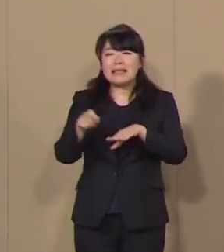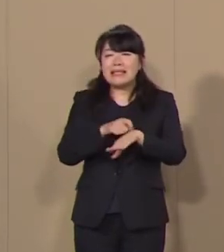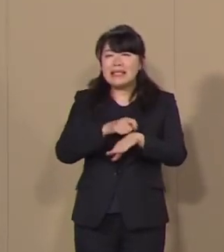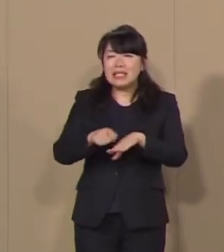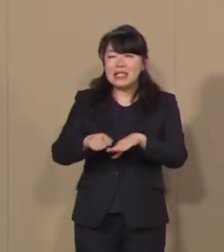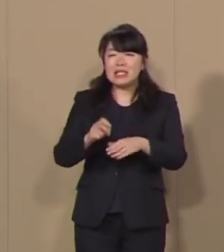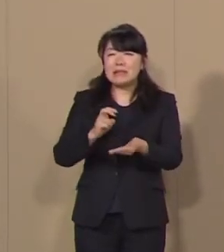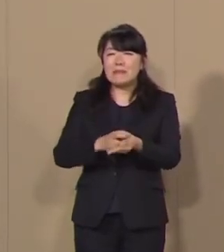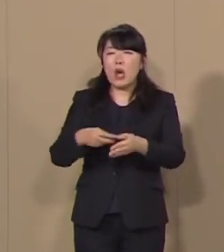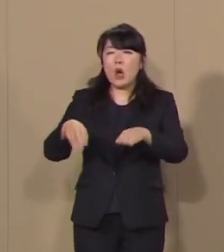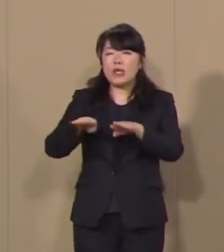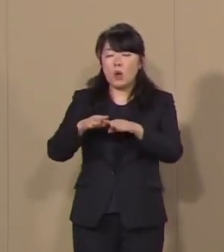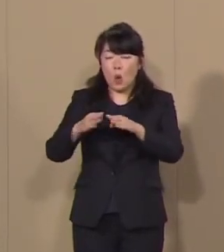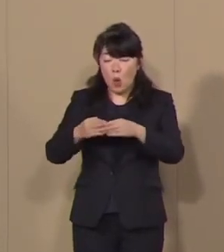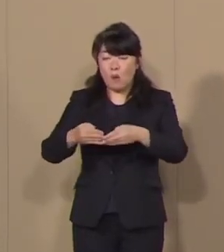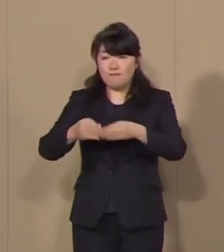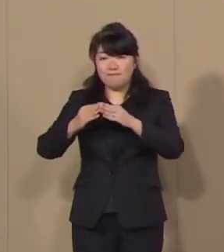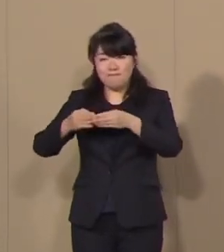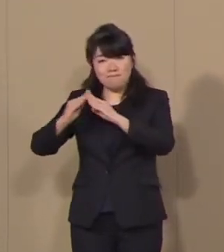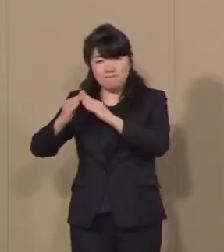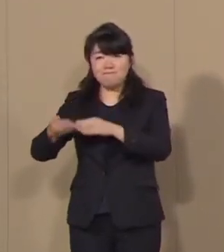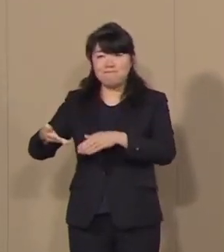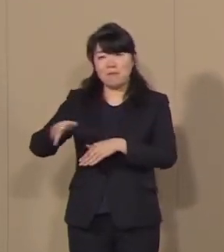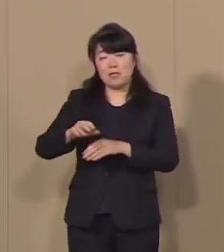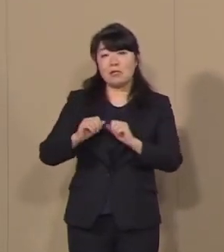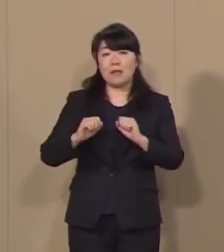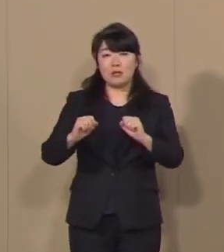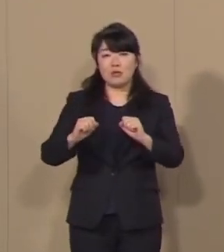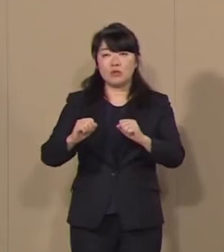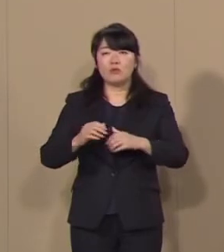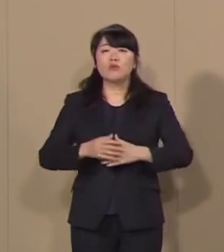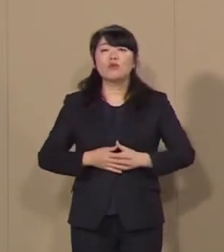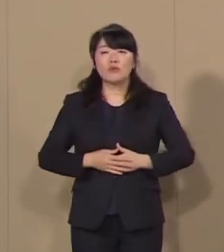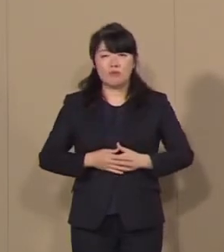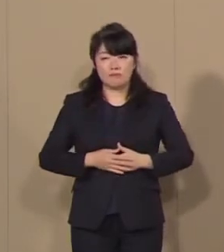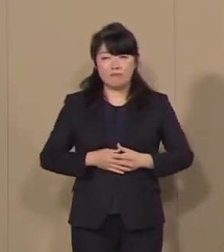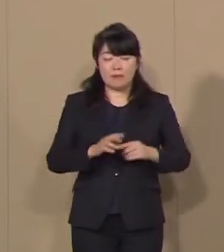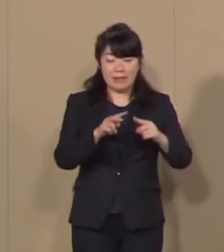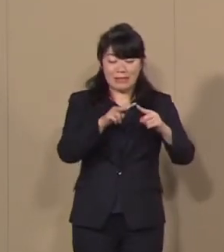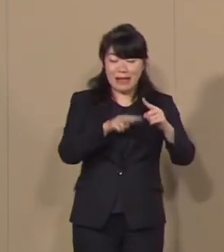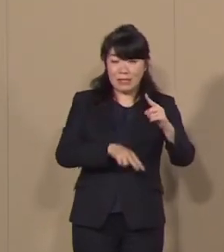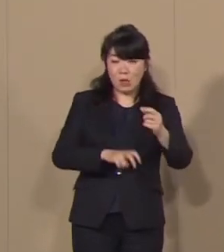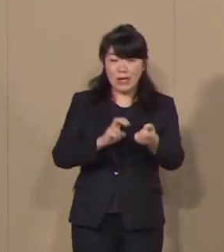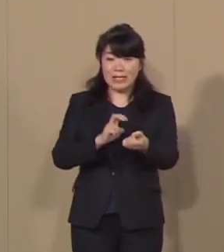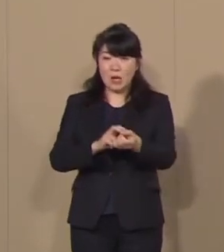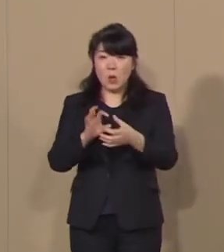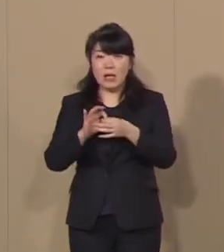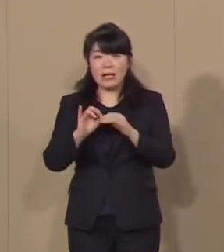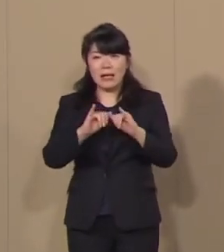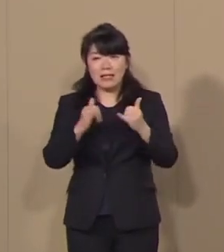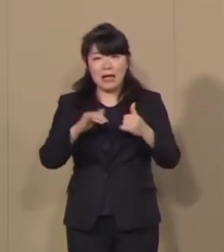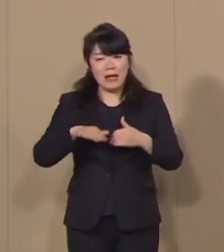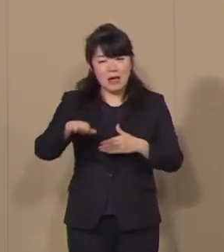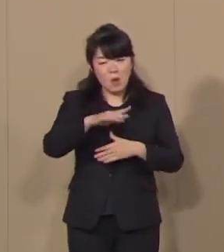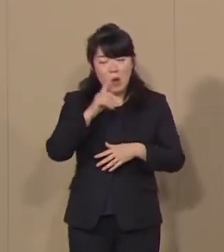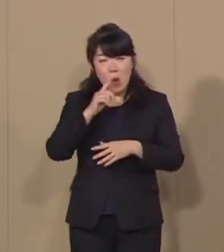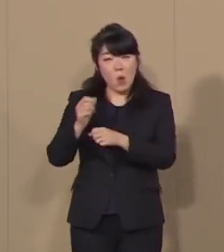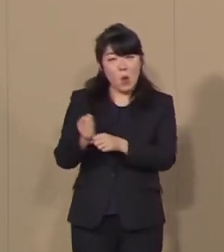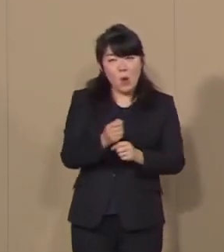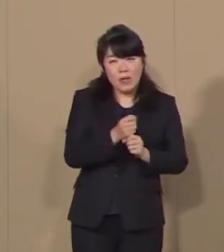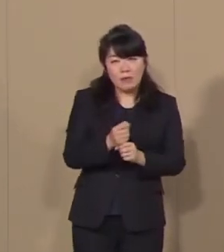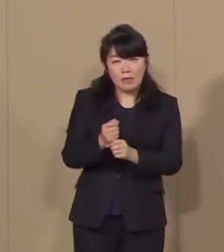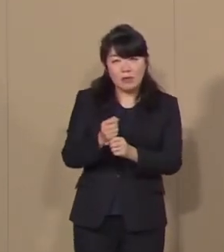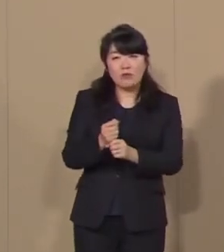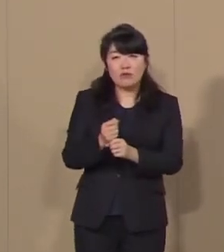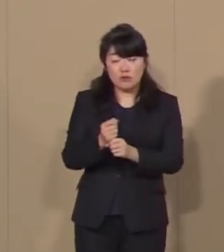病院をきっちり建設を致します社民党は介護医療従事者を応援します再度